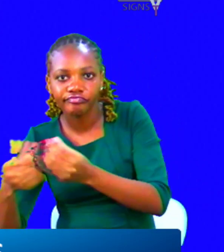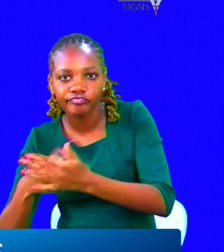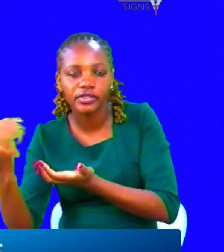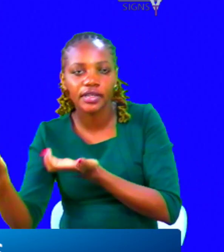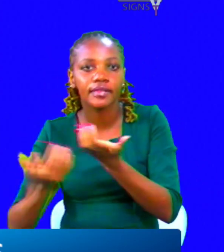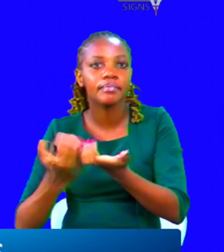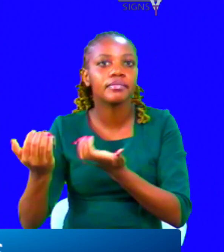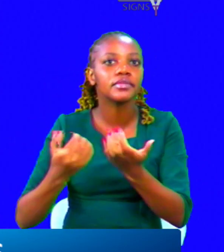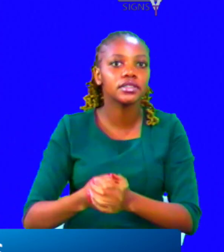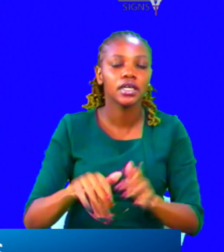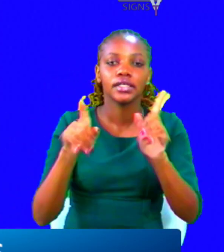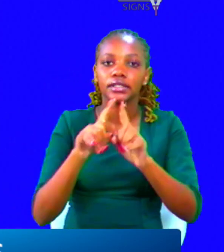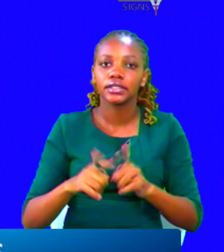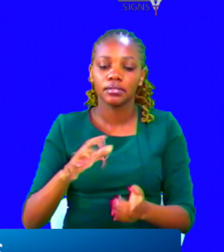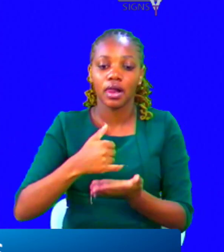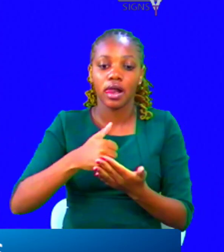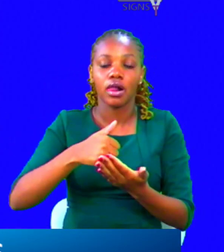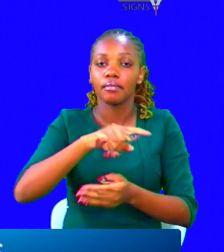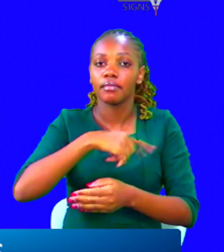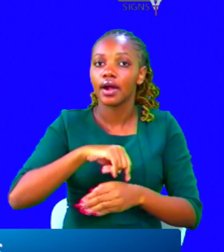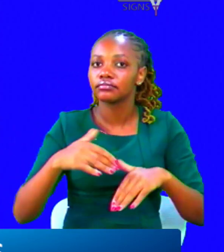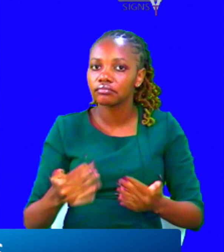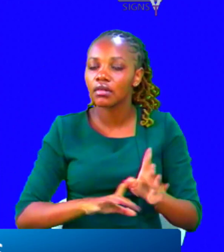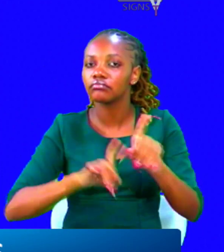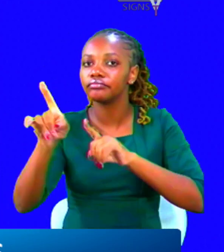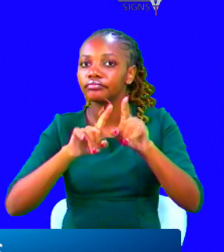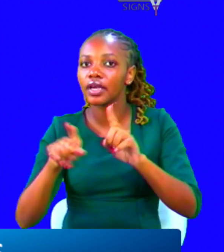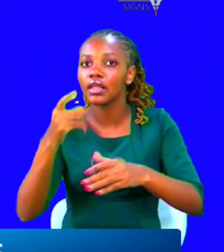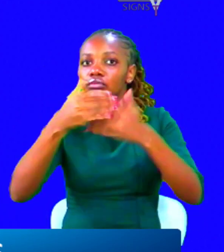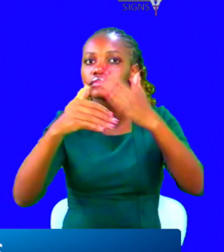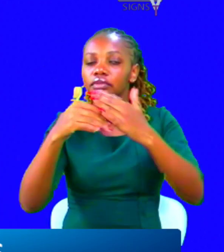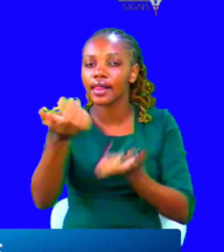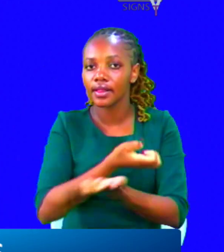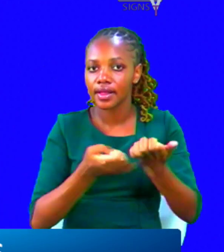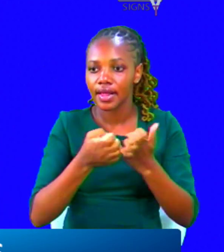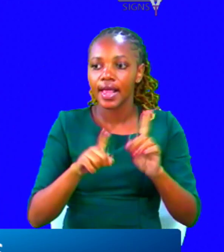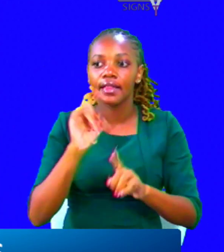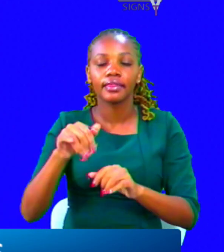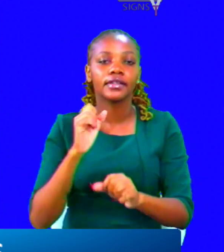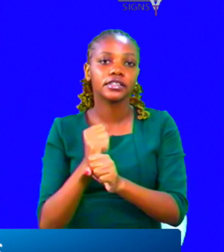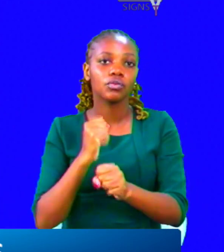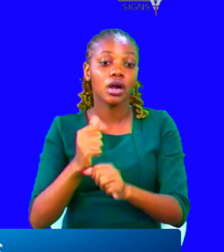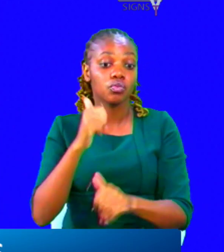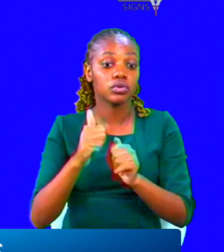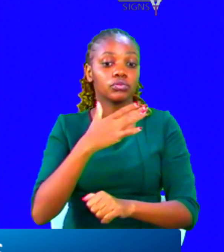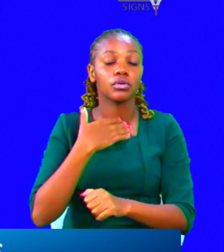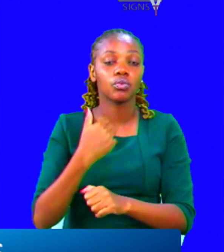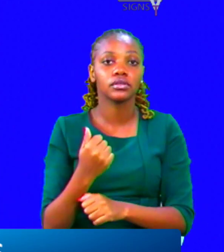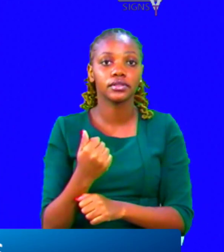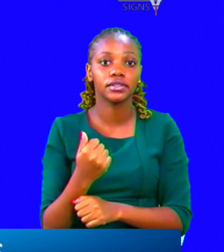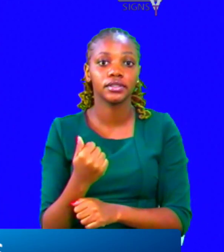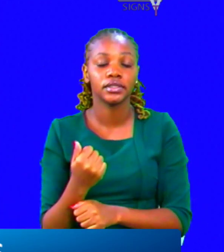sokoni, inatusaidia kwa mambo ya usafiri, inatusaidia kujenga uchumi, na hiyo ndio kazi ambayo